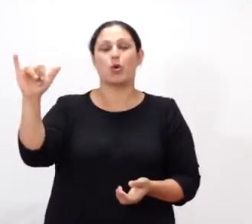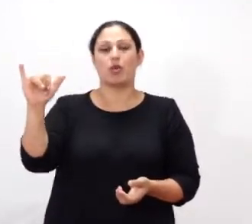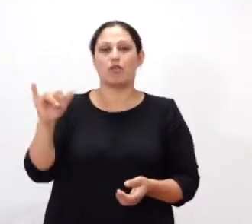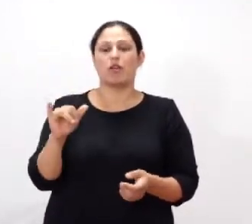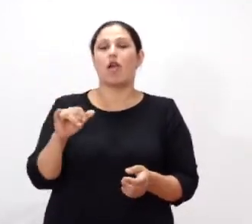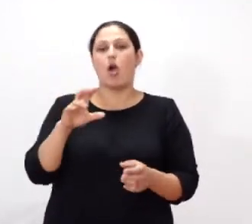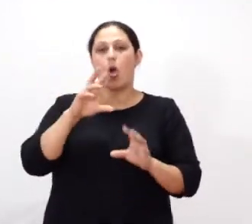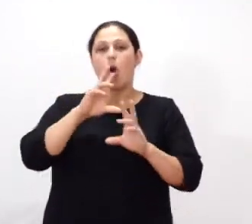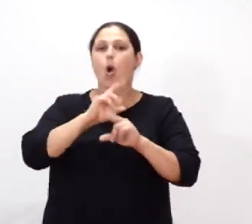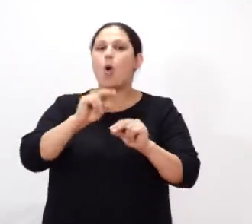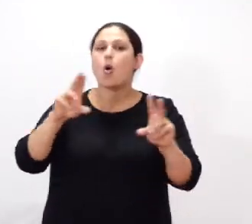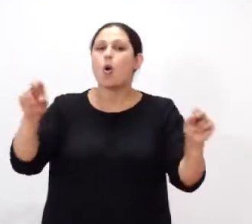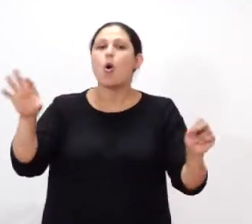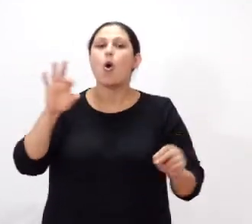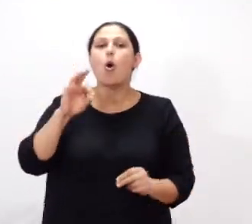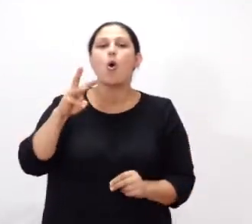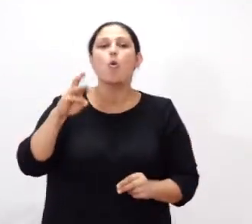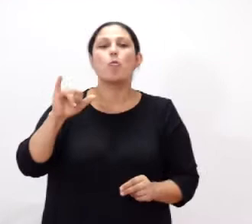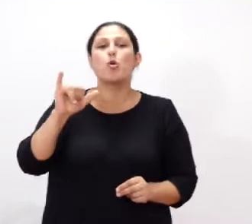آموزگار